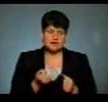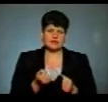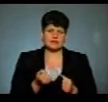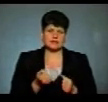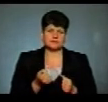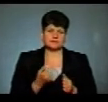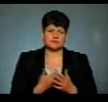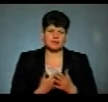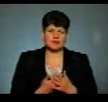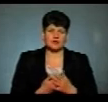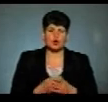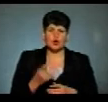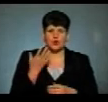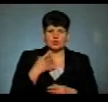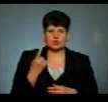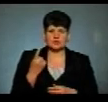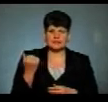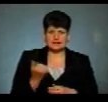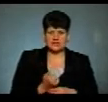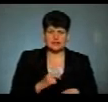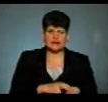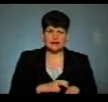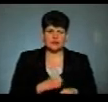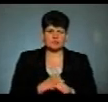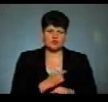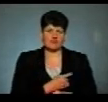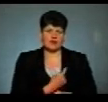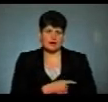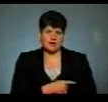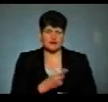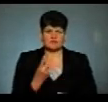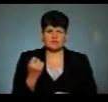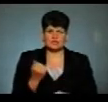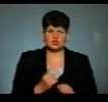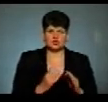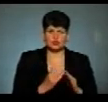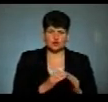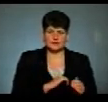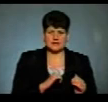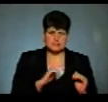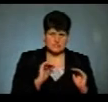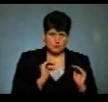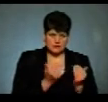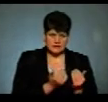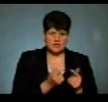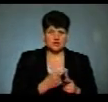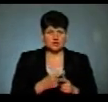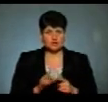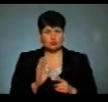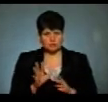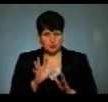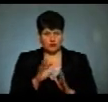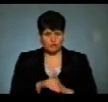коли тиждень лікарі працюють в лікарні постійно і два тижні вдома на самоізоляції. Чи будете таке